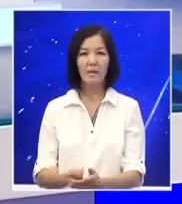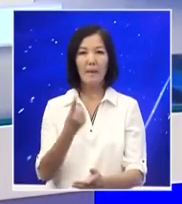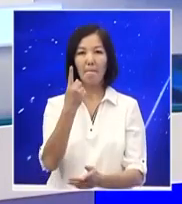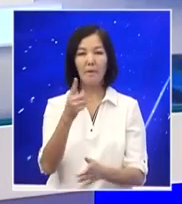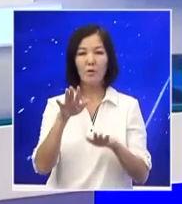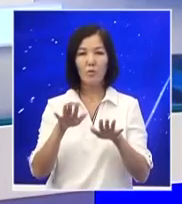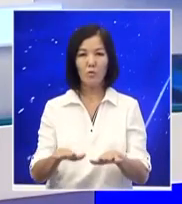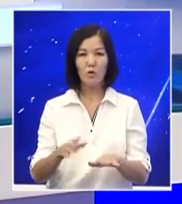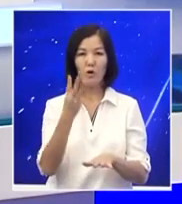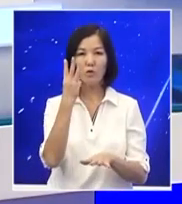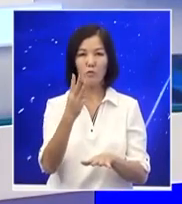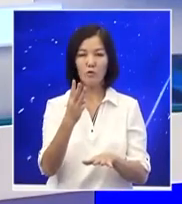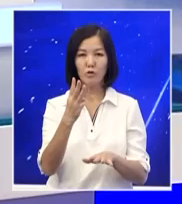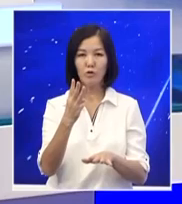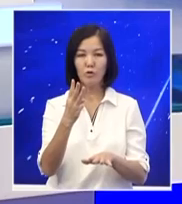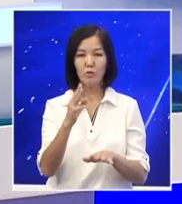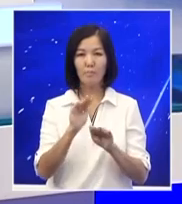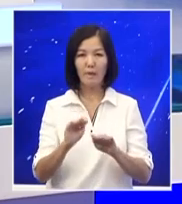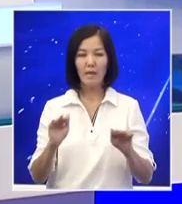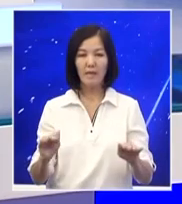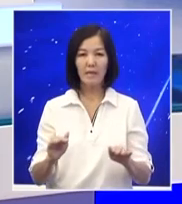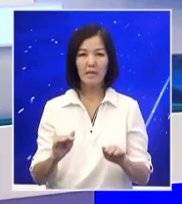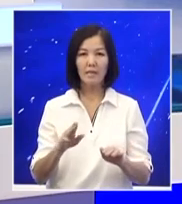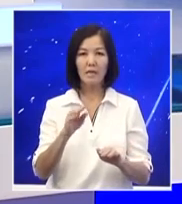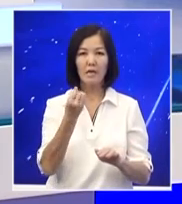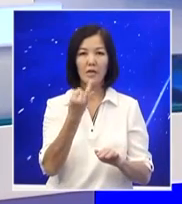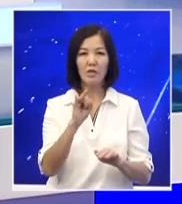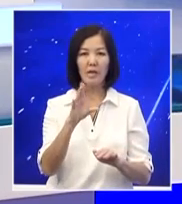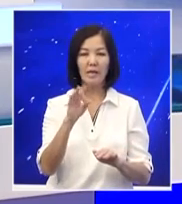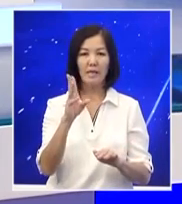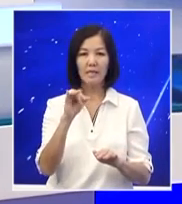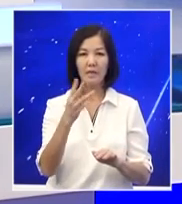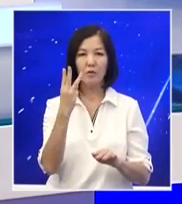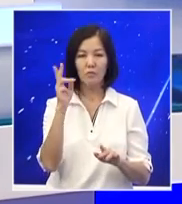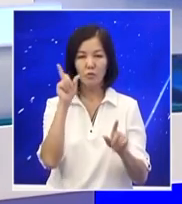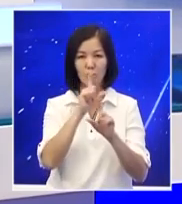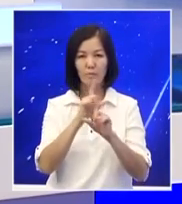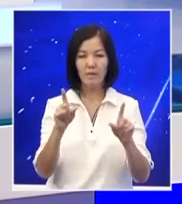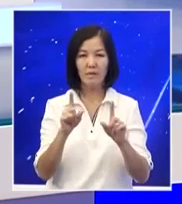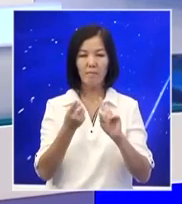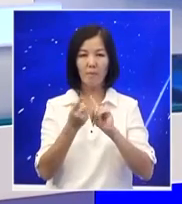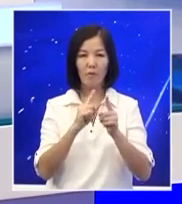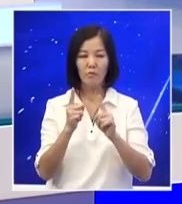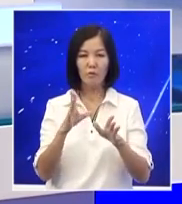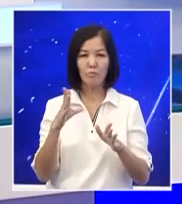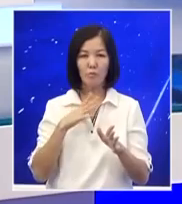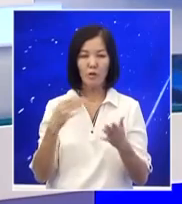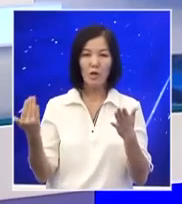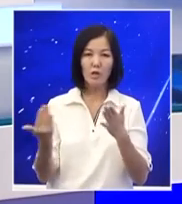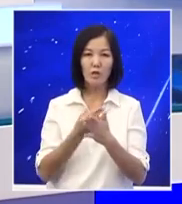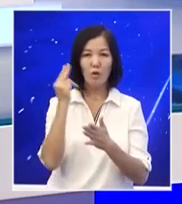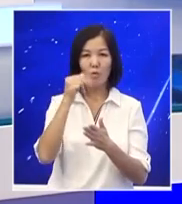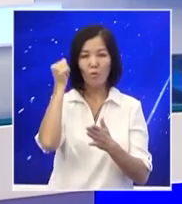Бір орынға үш баладан келетін Жамбыл аудандағы Жайсаң орта мектебі үш ауысымды мектептер санатында болатын. Жаңа оқу